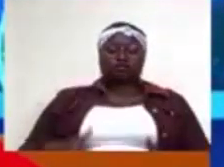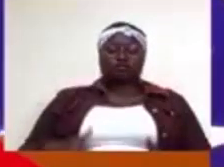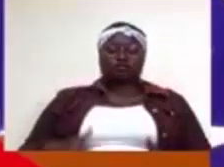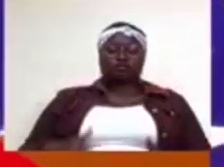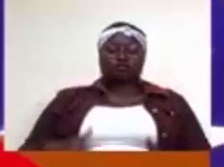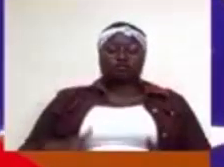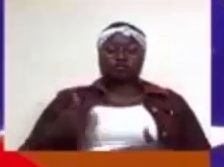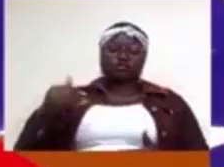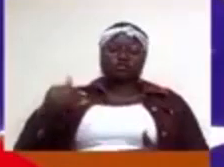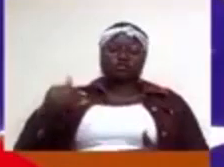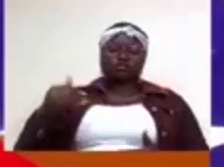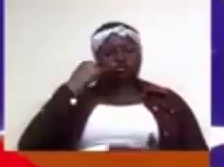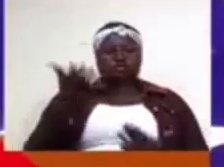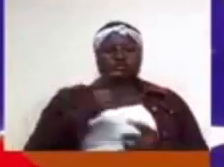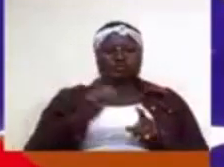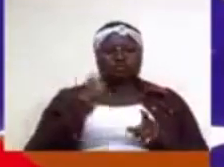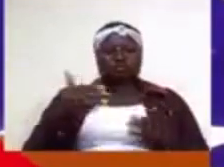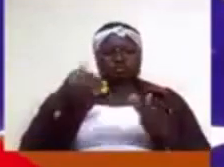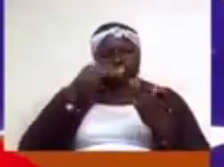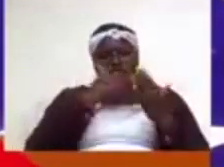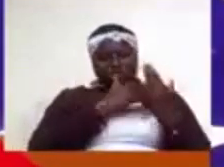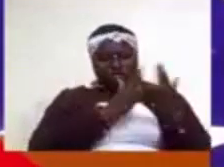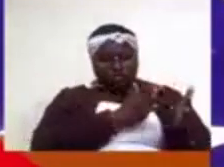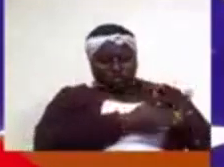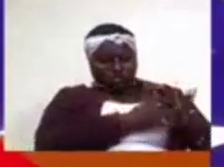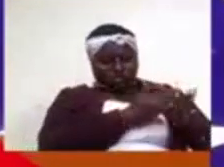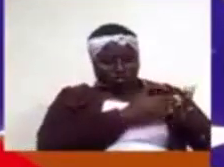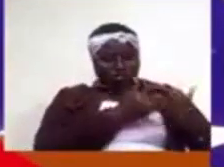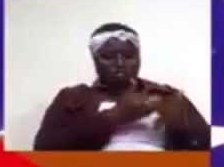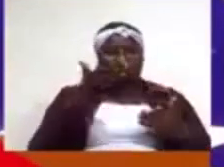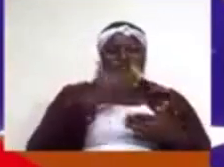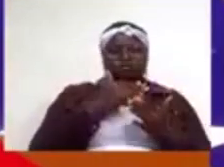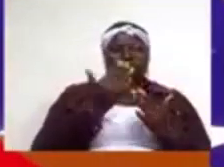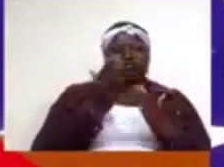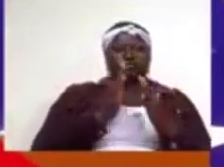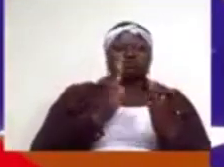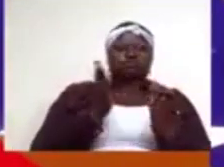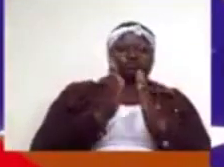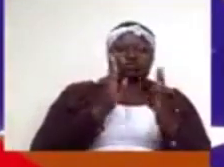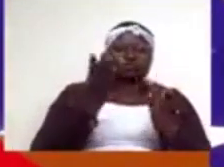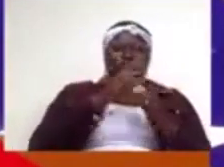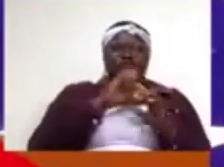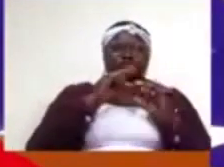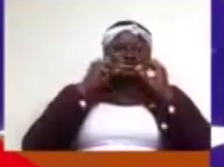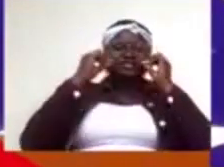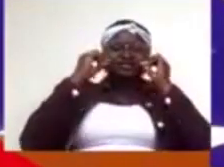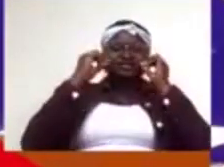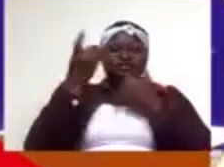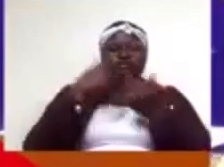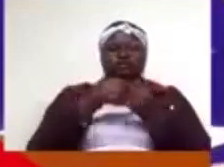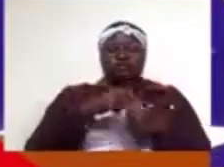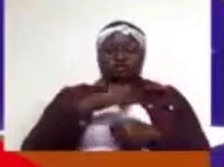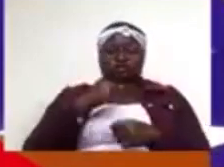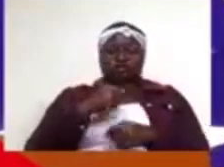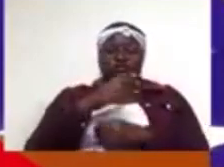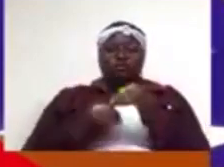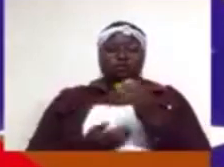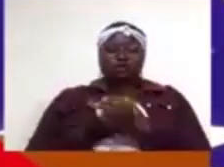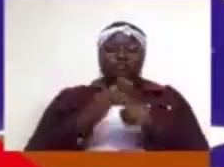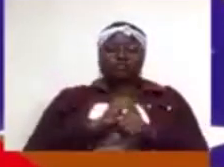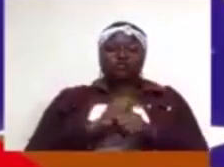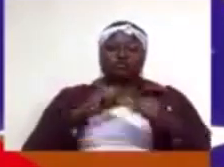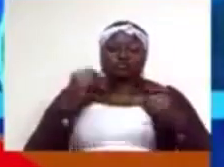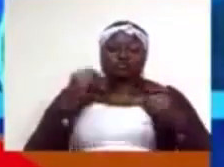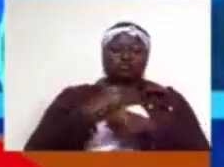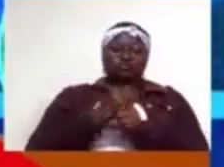disorder theini wake no ikoragwo ihithite ndimenyekanaga tondu mundu ucio aracimairo wega mundu ucio araroka gathie wira wega na